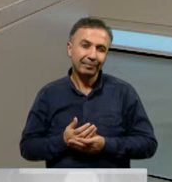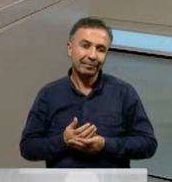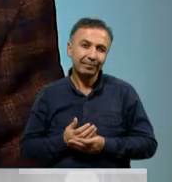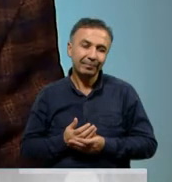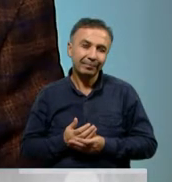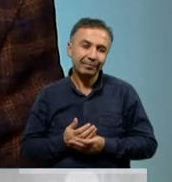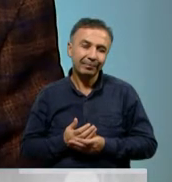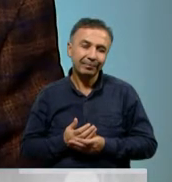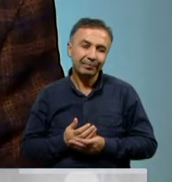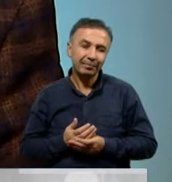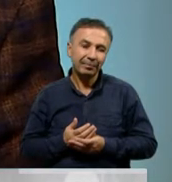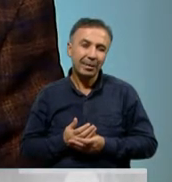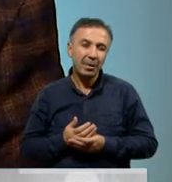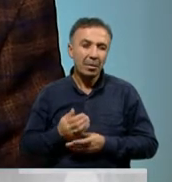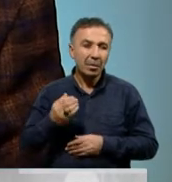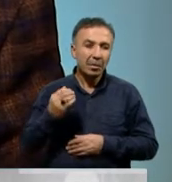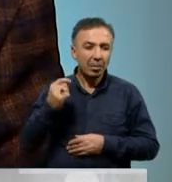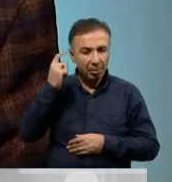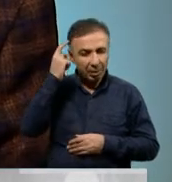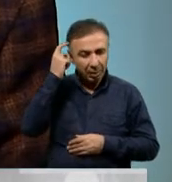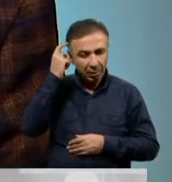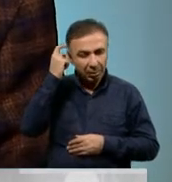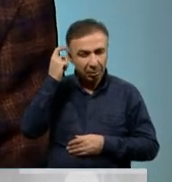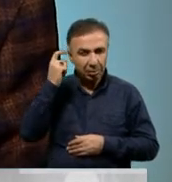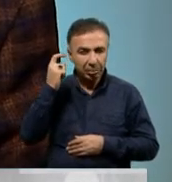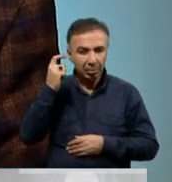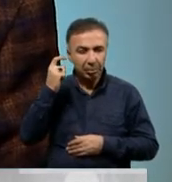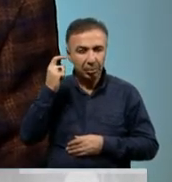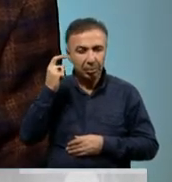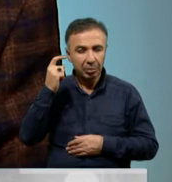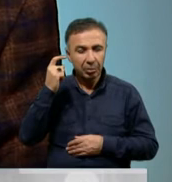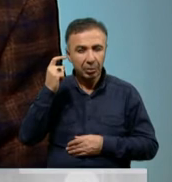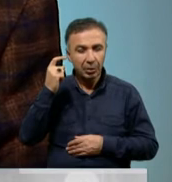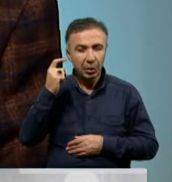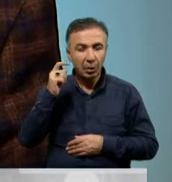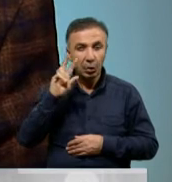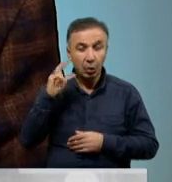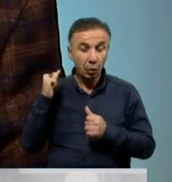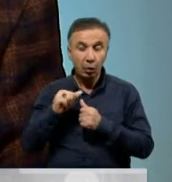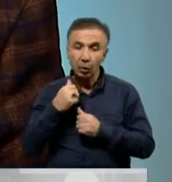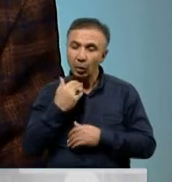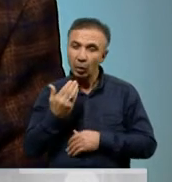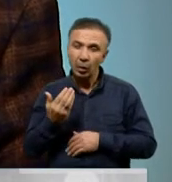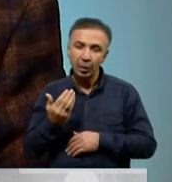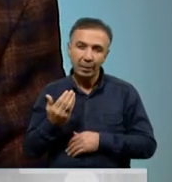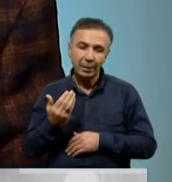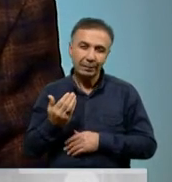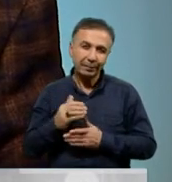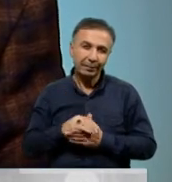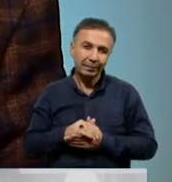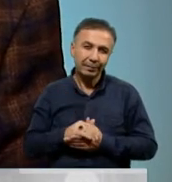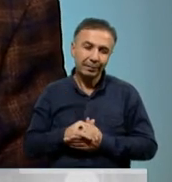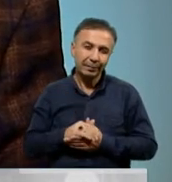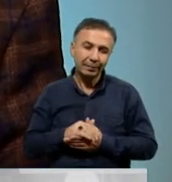olmasın diye Mesela şöyle biraz kaşırsın dur 3 olmadı bak yani bunlar şeyde yazar ilmihal de yazar Ama